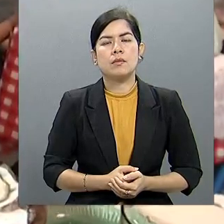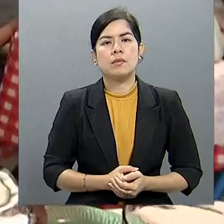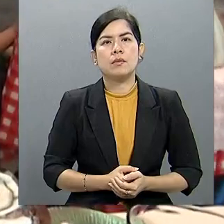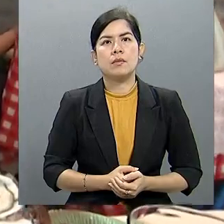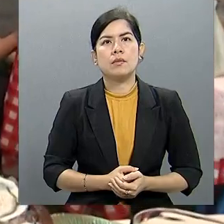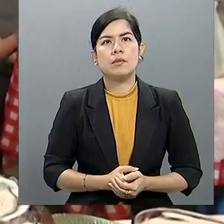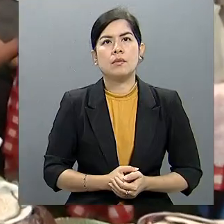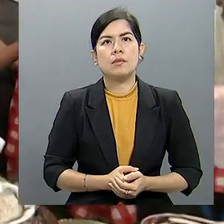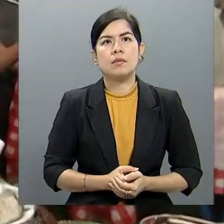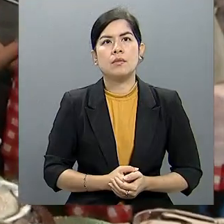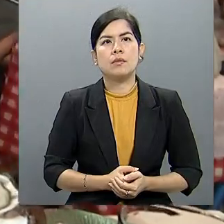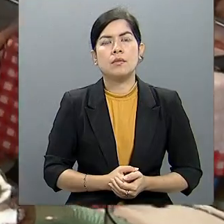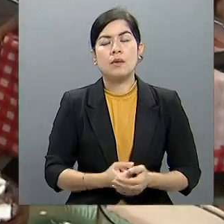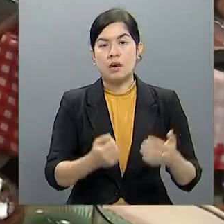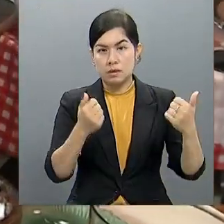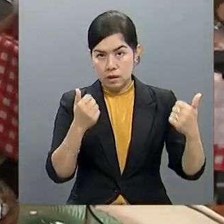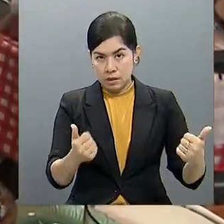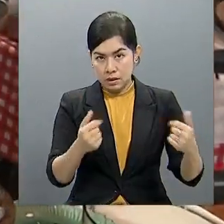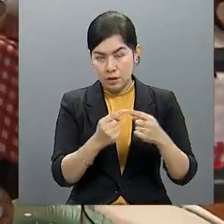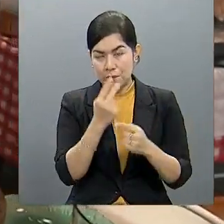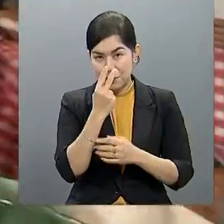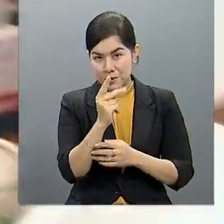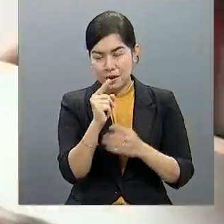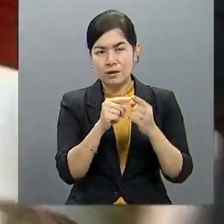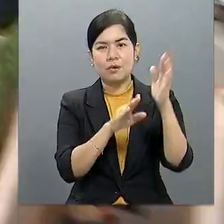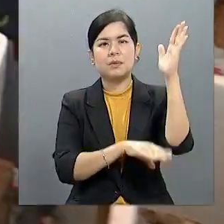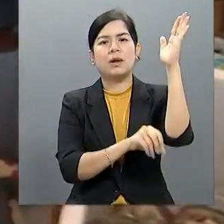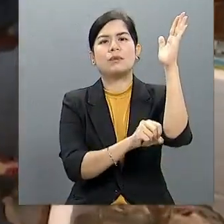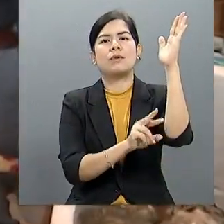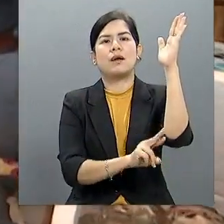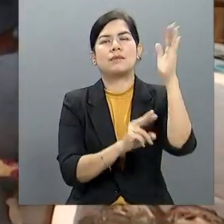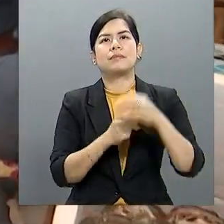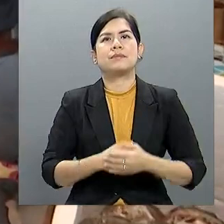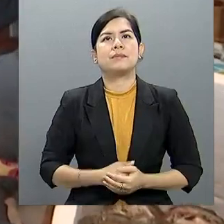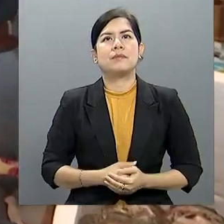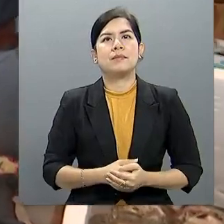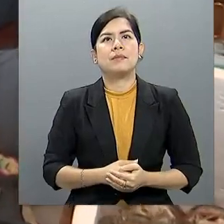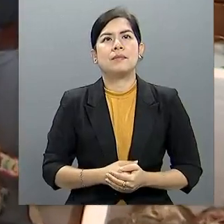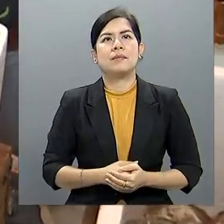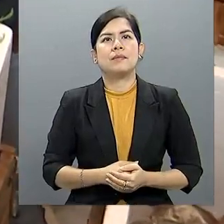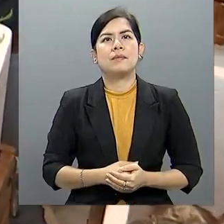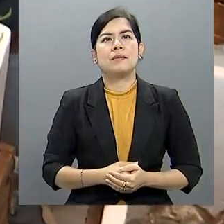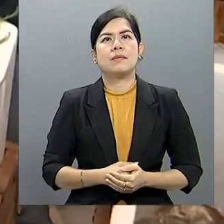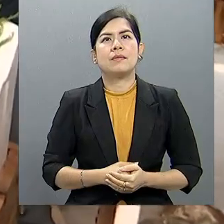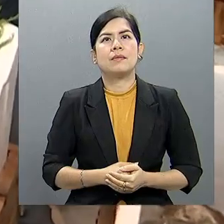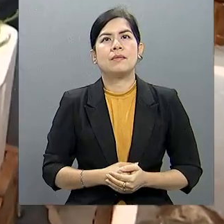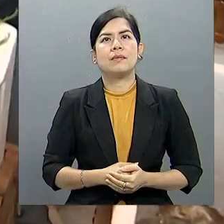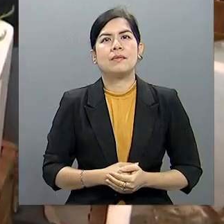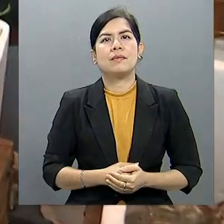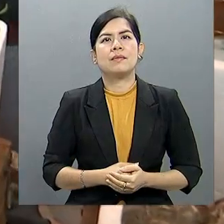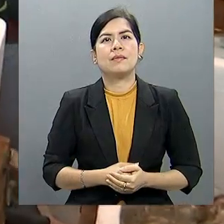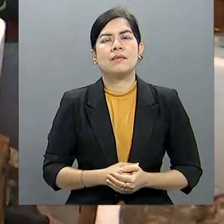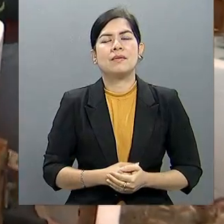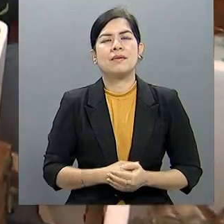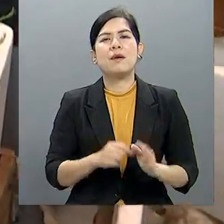แล้วตอนนี้เราก็อยู่จหวดสุราษทานีค่ะไม่ใช่ครัย้าย้ครัยสุราษอยู่นใน